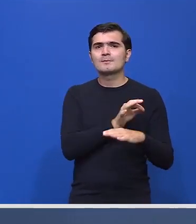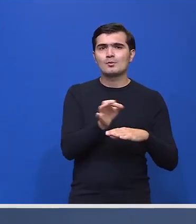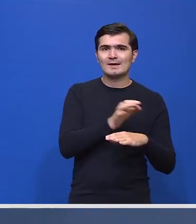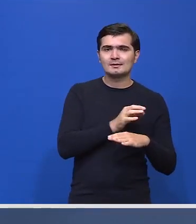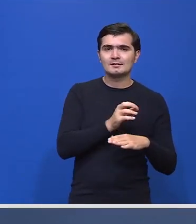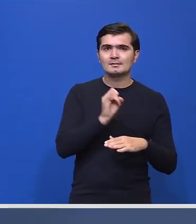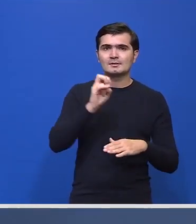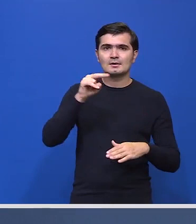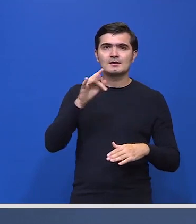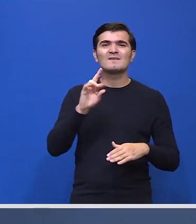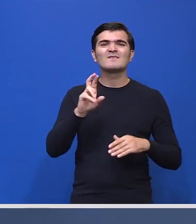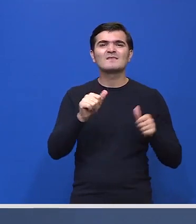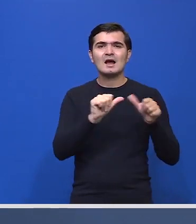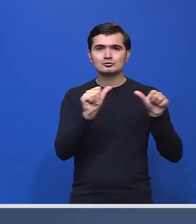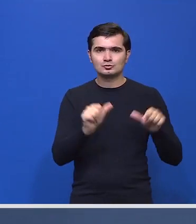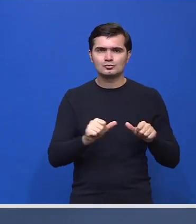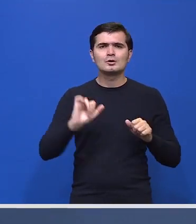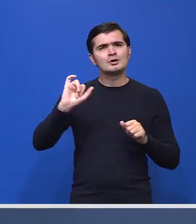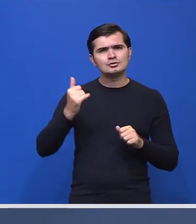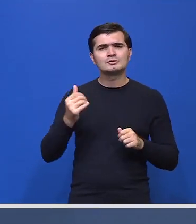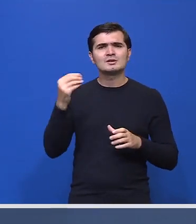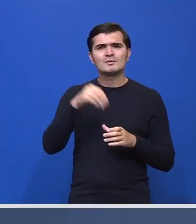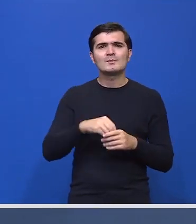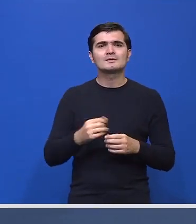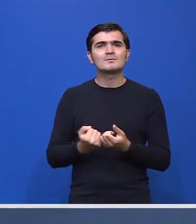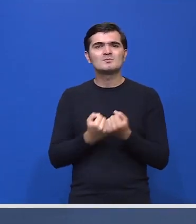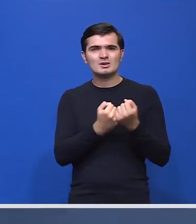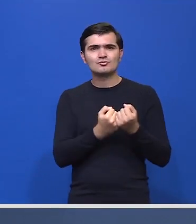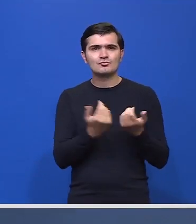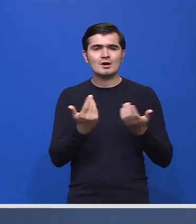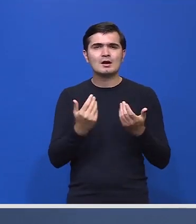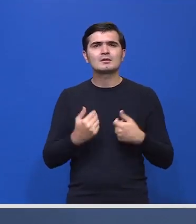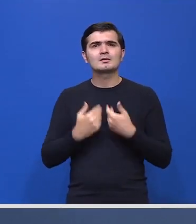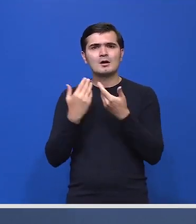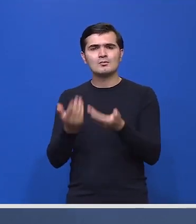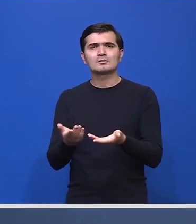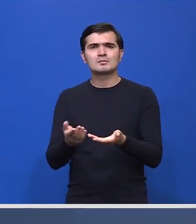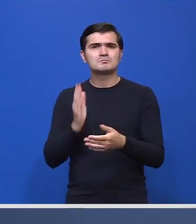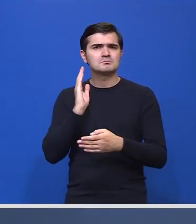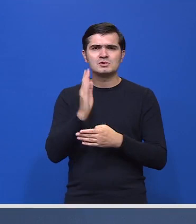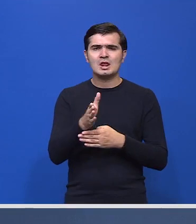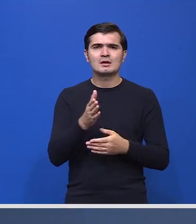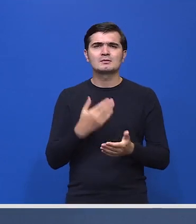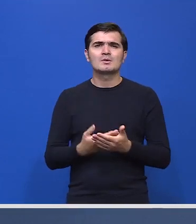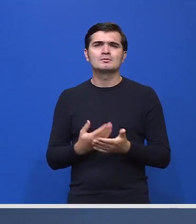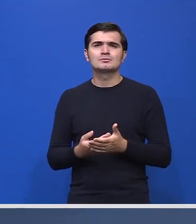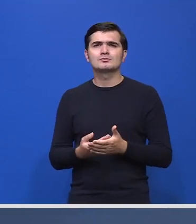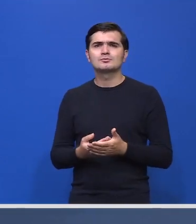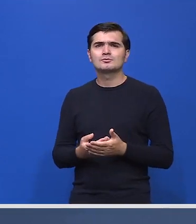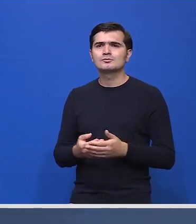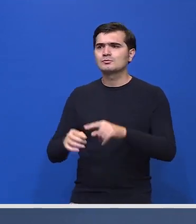de infrastructură, dar și sprijinul pe care îl acordăm nemijlocit pentru mediul